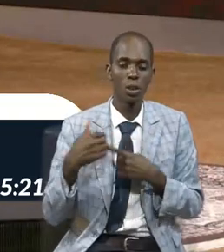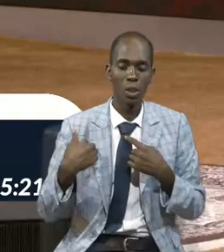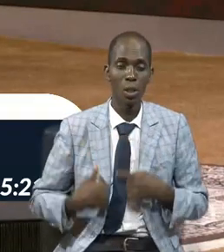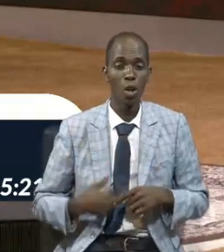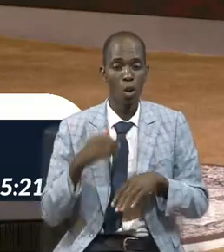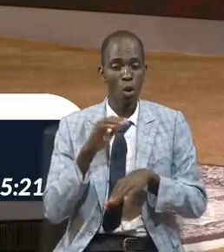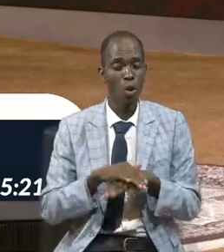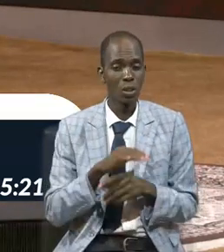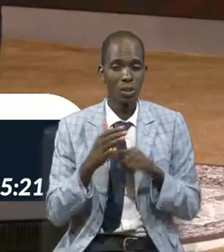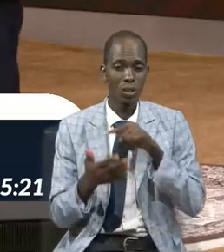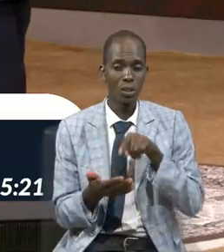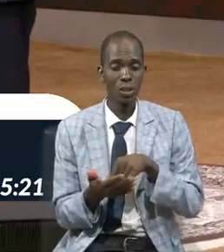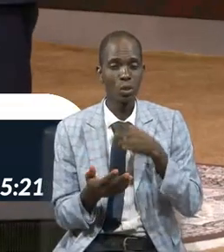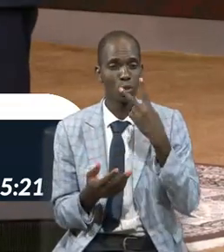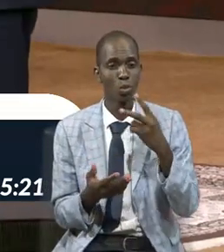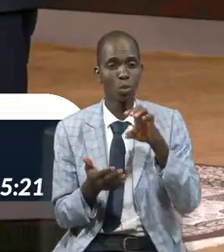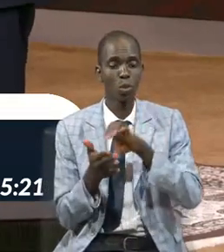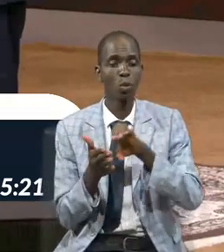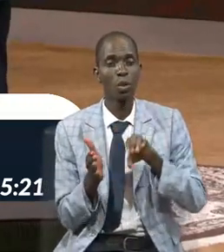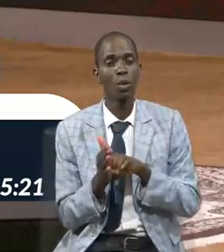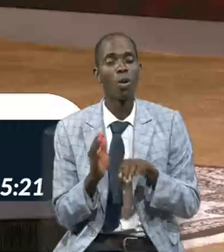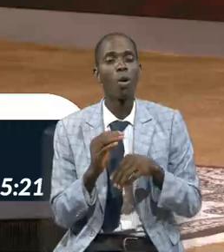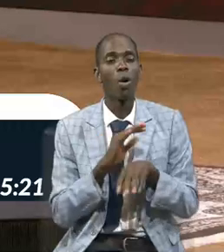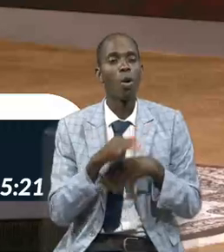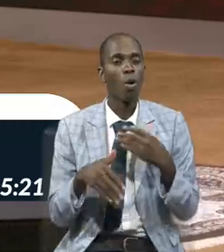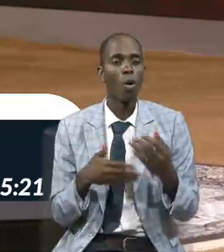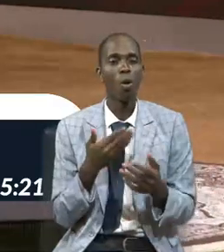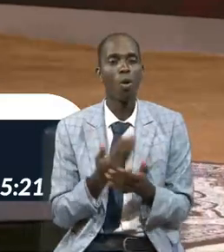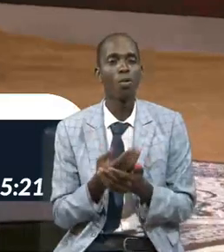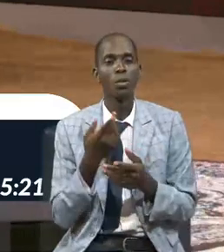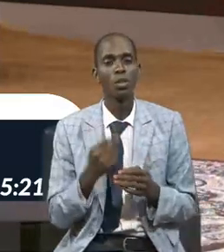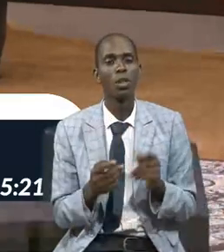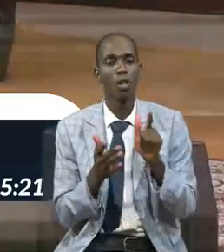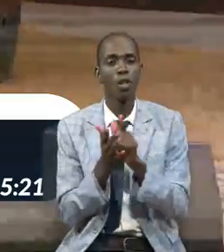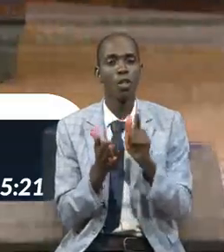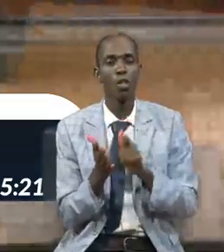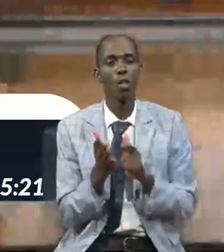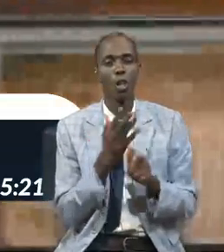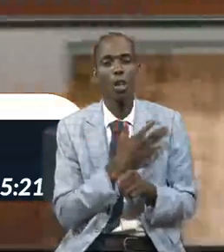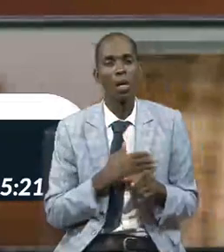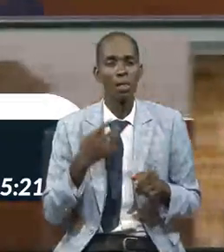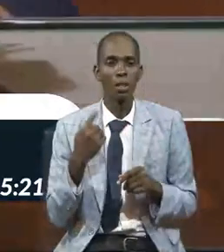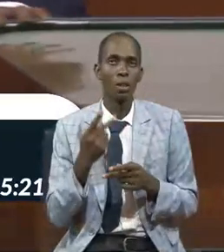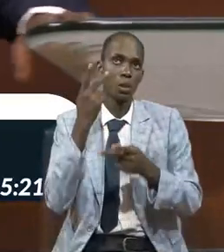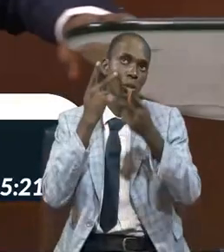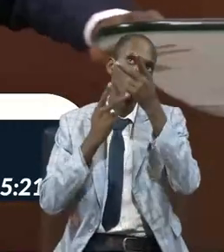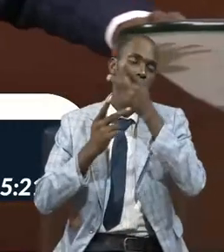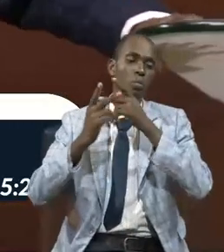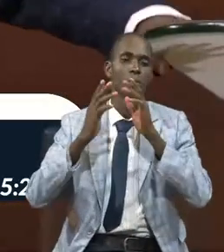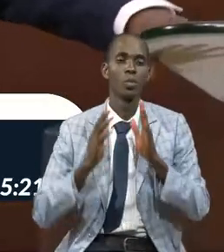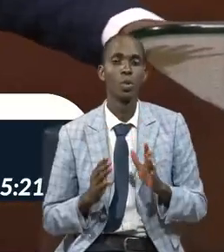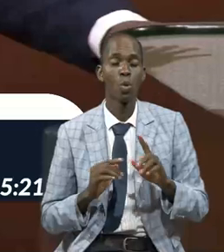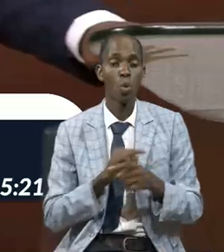comme soi. De ces deux commandements dépendent toute la loi et les prophètes. Qu'est-ce que cela veut